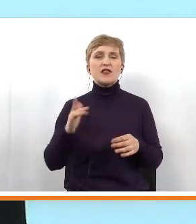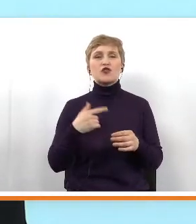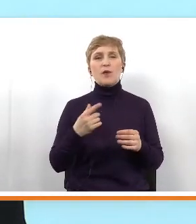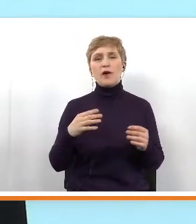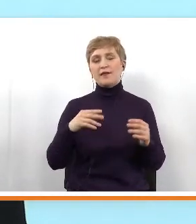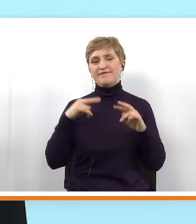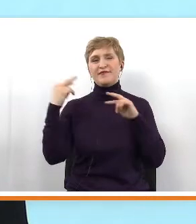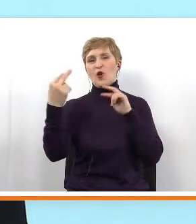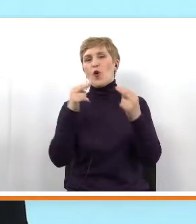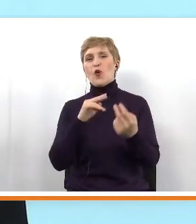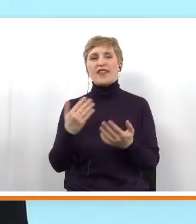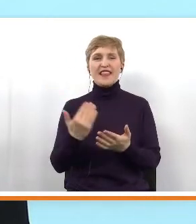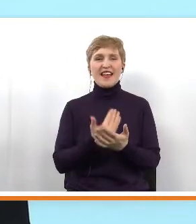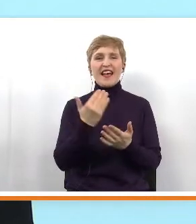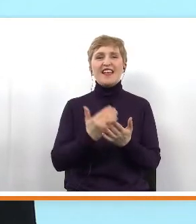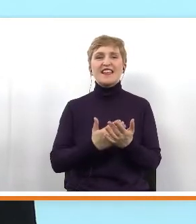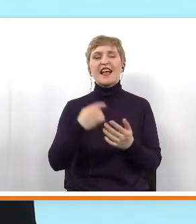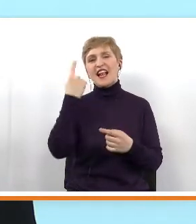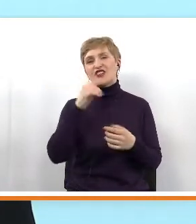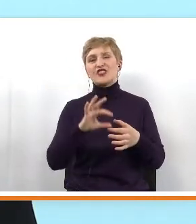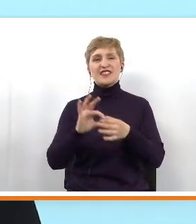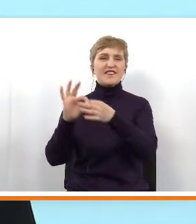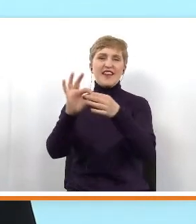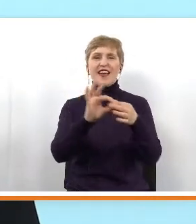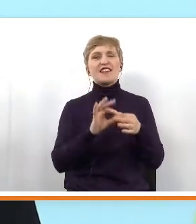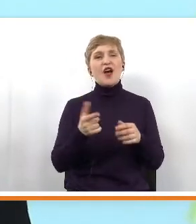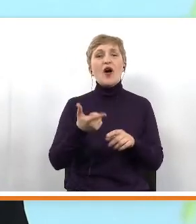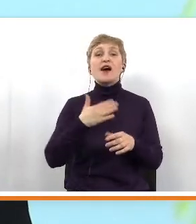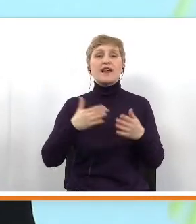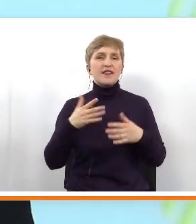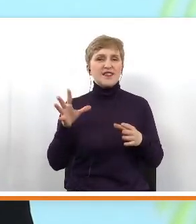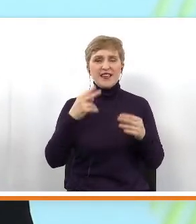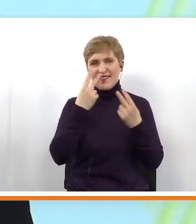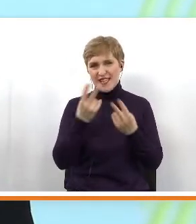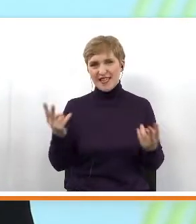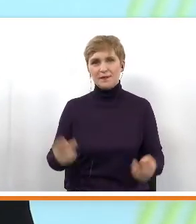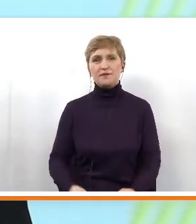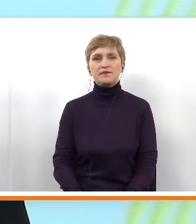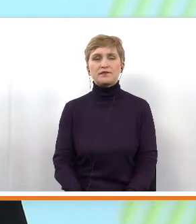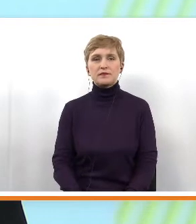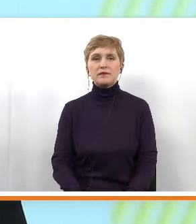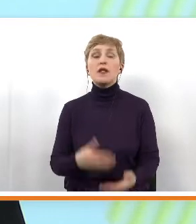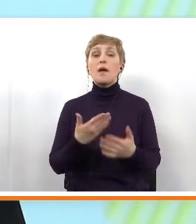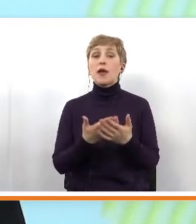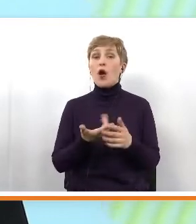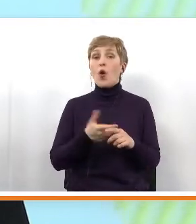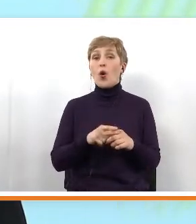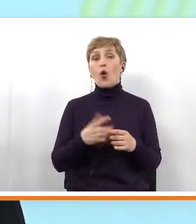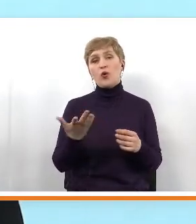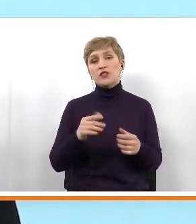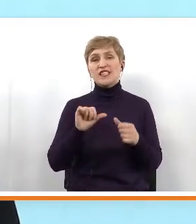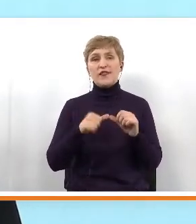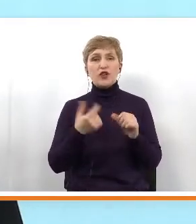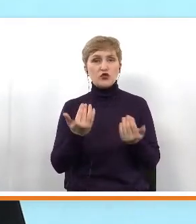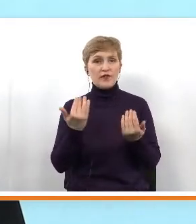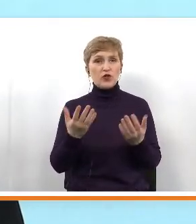и, наконец, возобновили личные какие-то связи. Безумно рада всех видеть. И мне кажется, очень символично, что сегодняшний